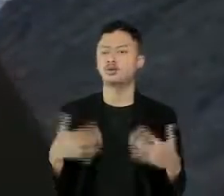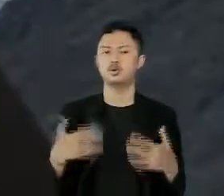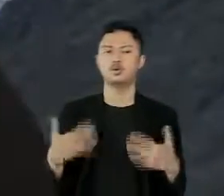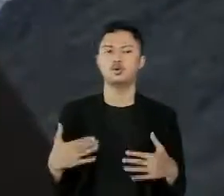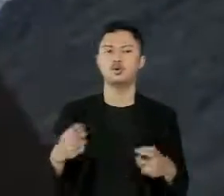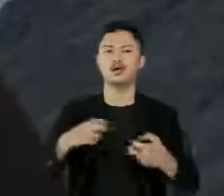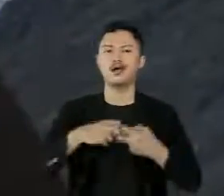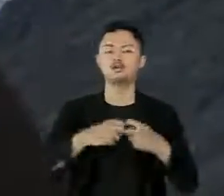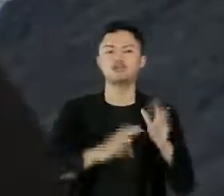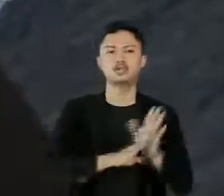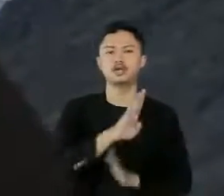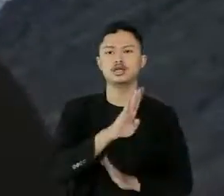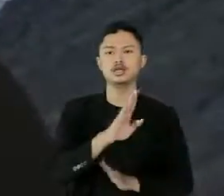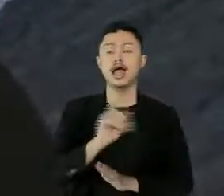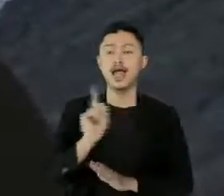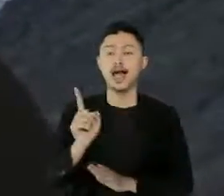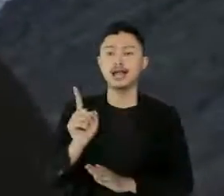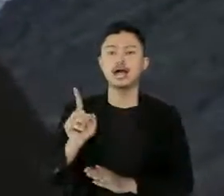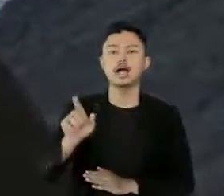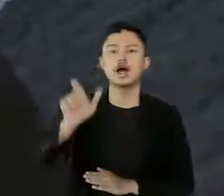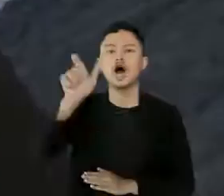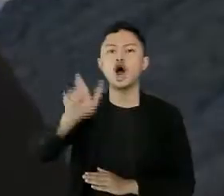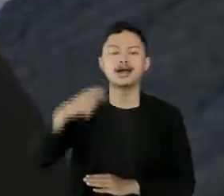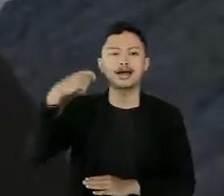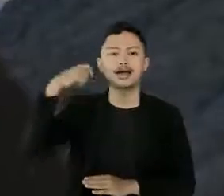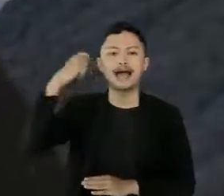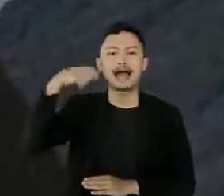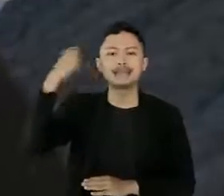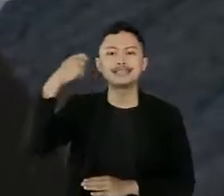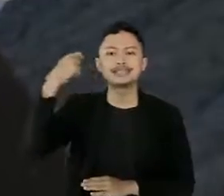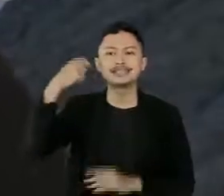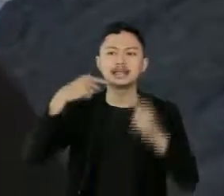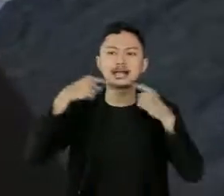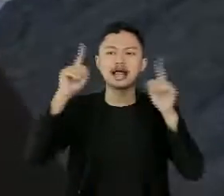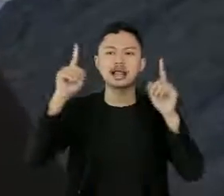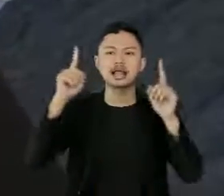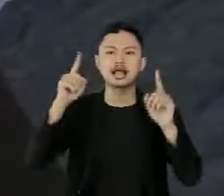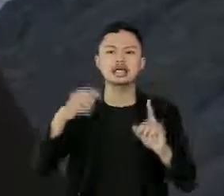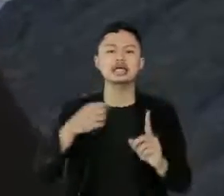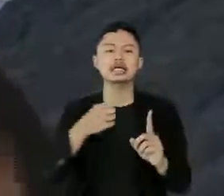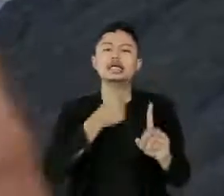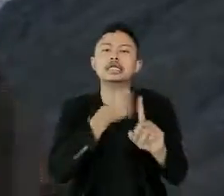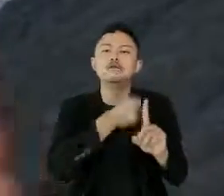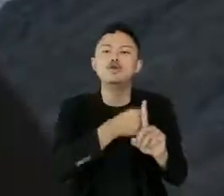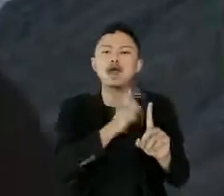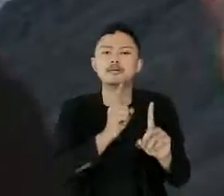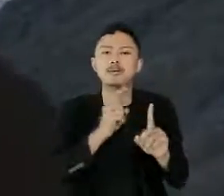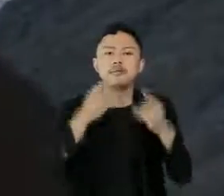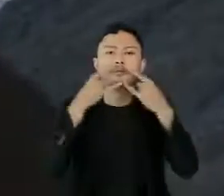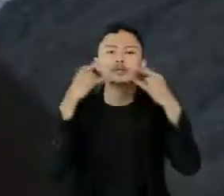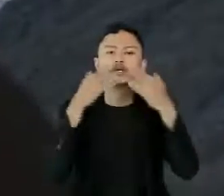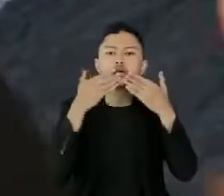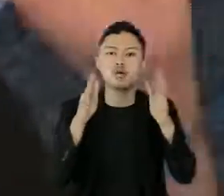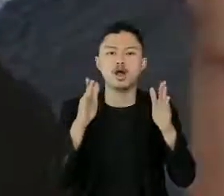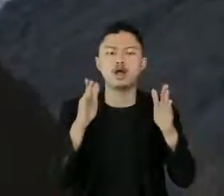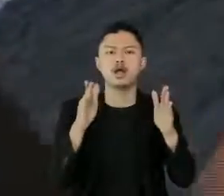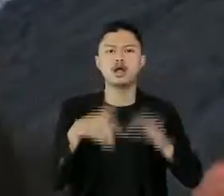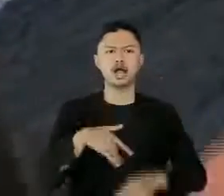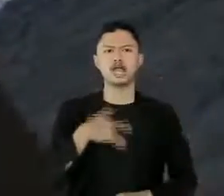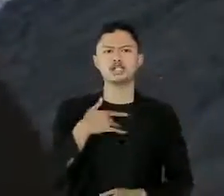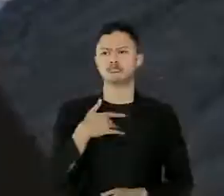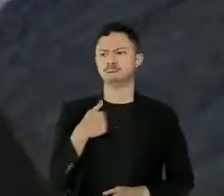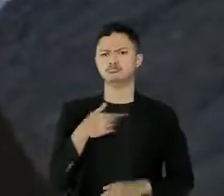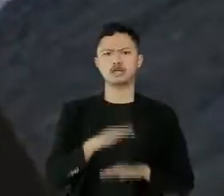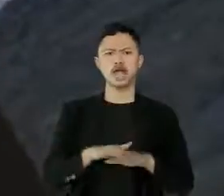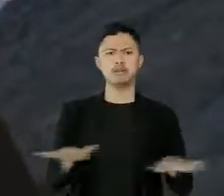kalau misalnya saya sebutin, namanya, ada salah satu influencer yang sempat habis-habisan dibully karena dia benar-benar nggak pakai masker segala macam, karena dia merasa